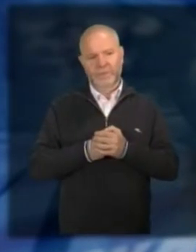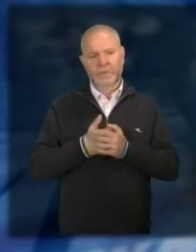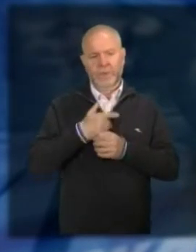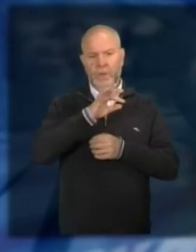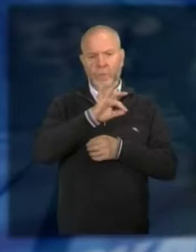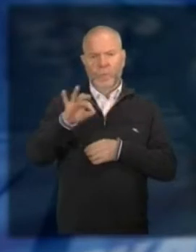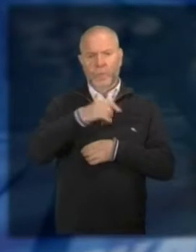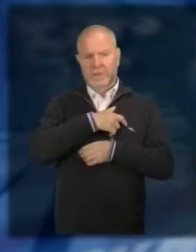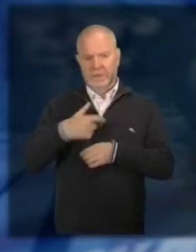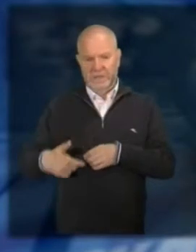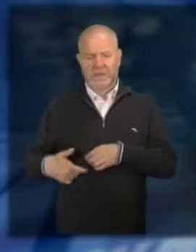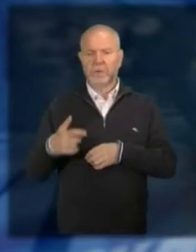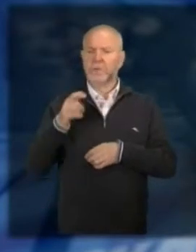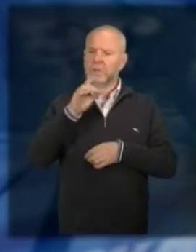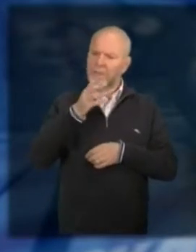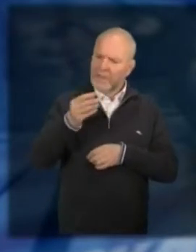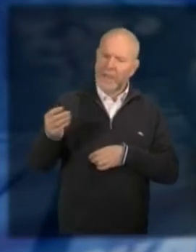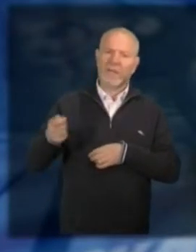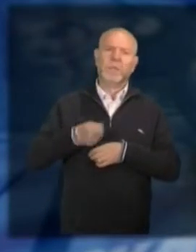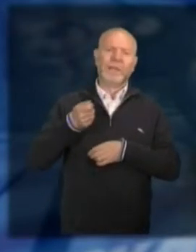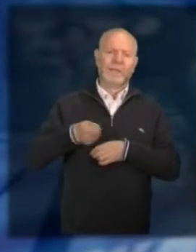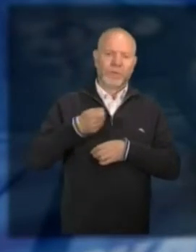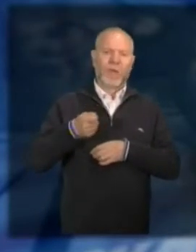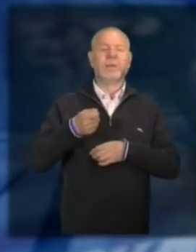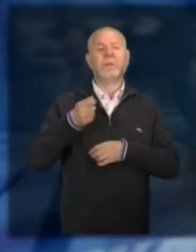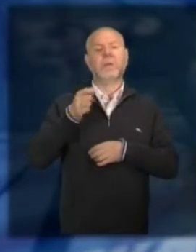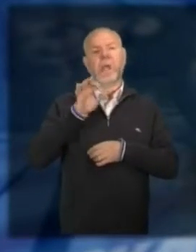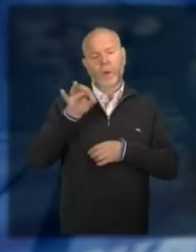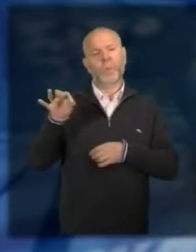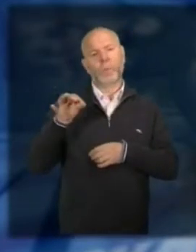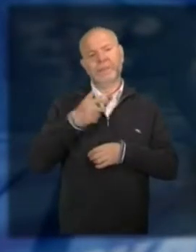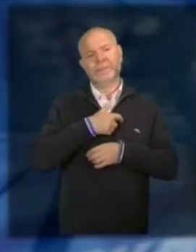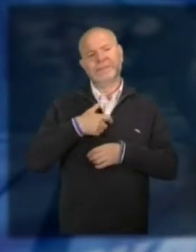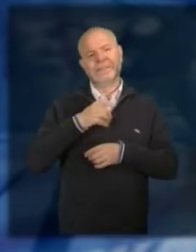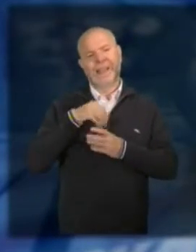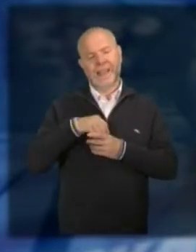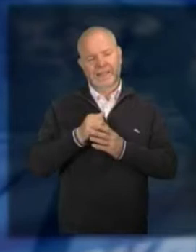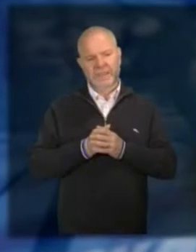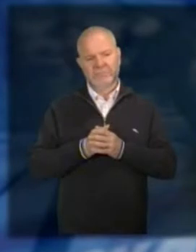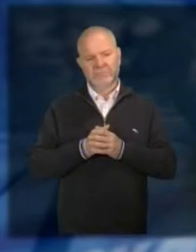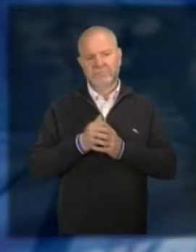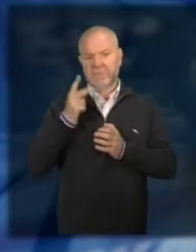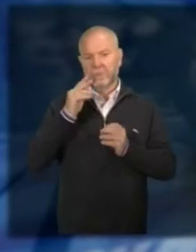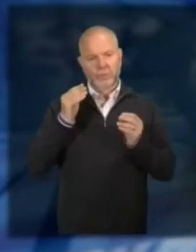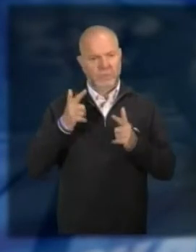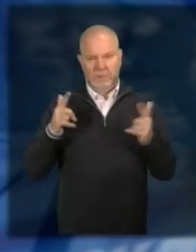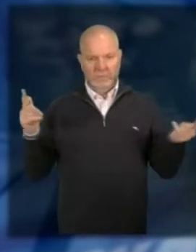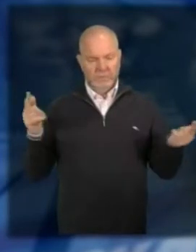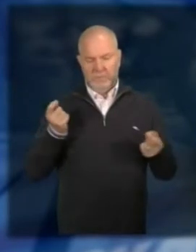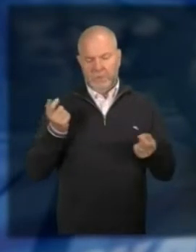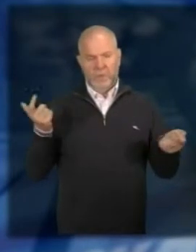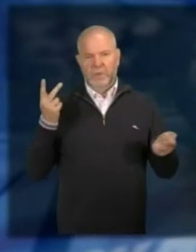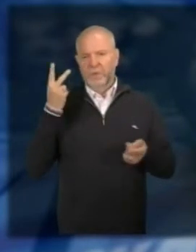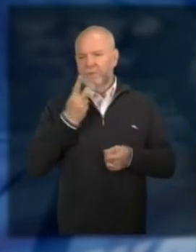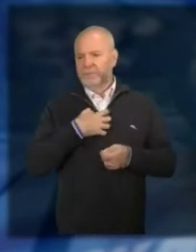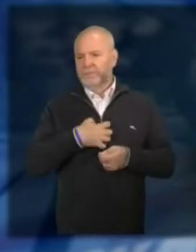amministratore locale, diversi pensionati, molti attivisti del sindacato di ieri e di oggi. Scarsa la partecipazione dei giovani, a testimonianza di